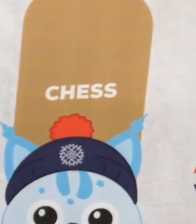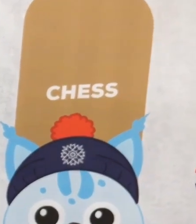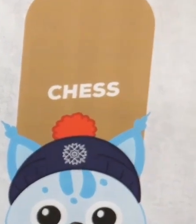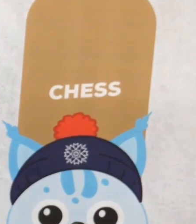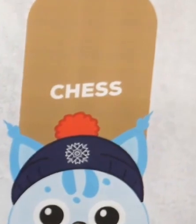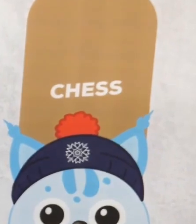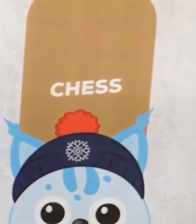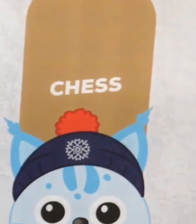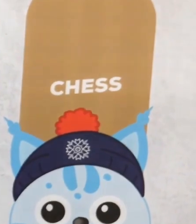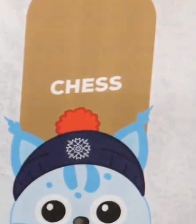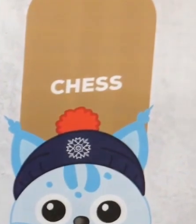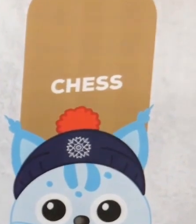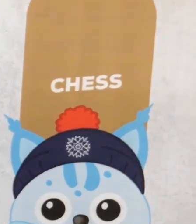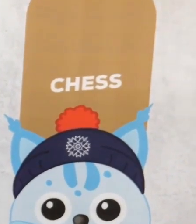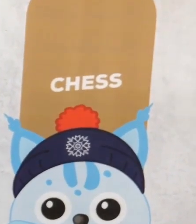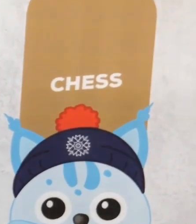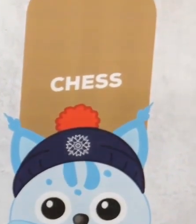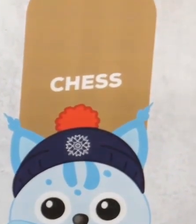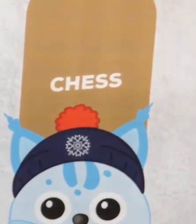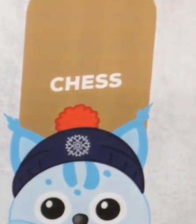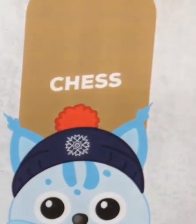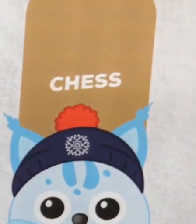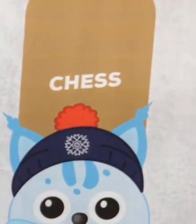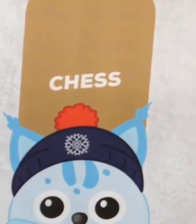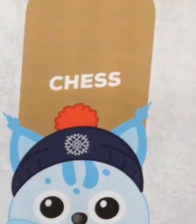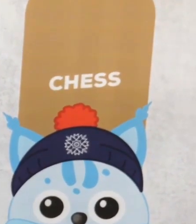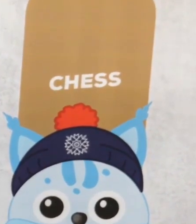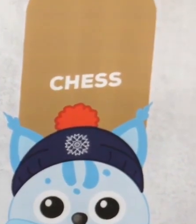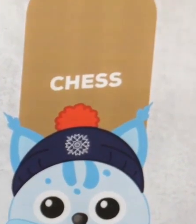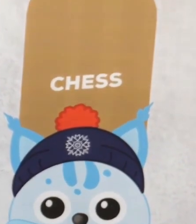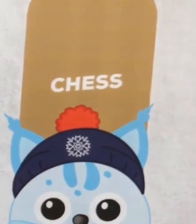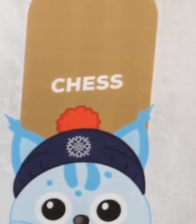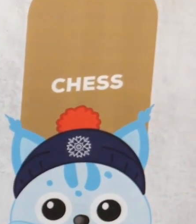Ну, так, так час закінчується. Тому